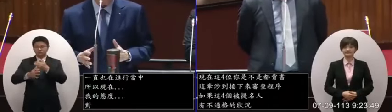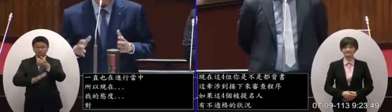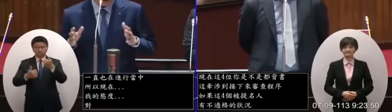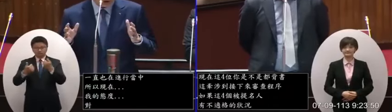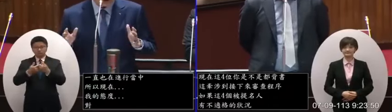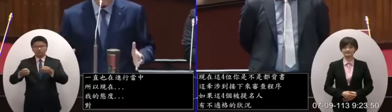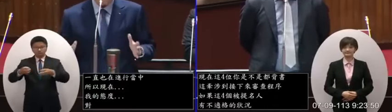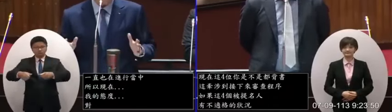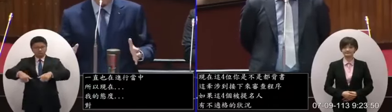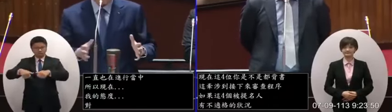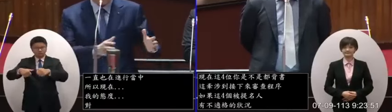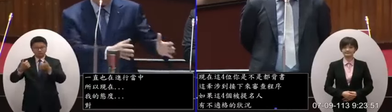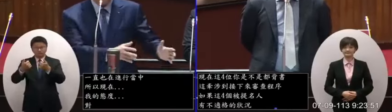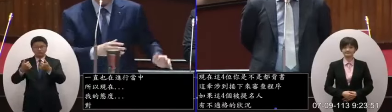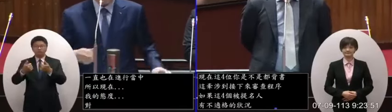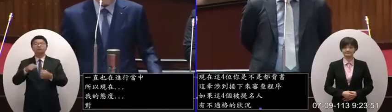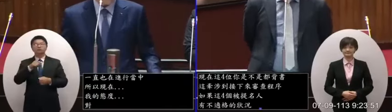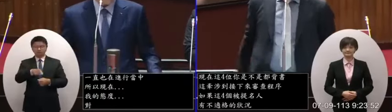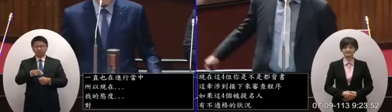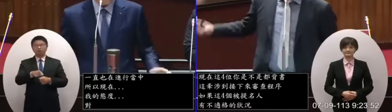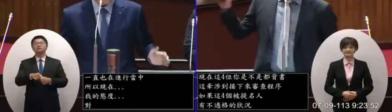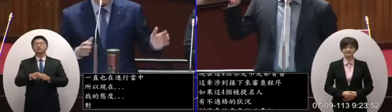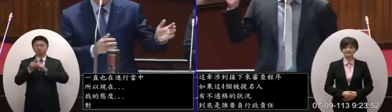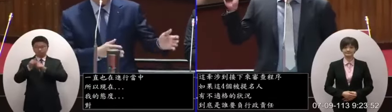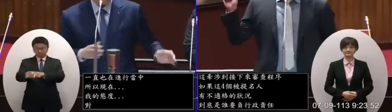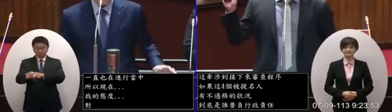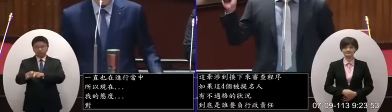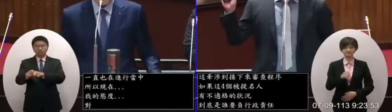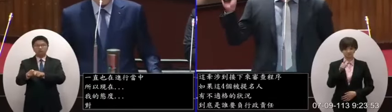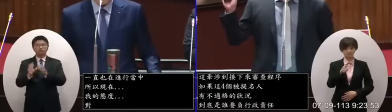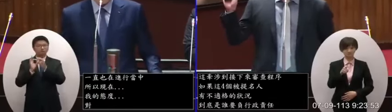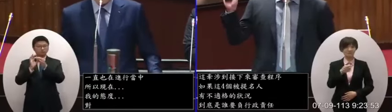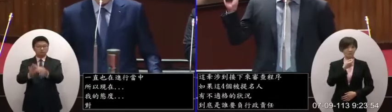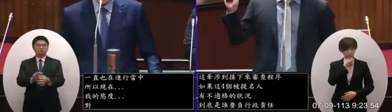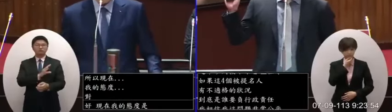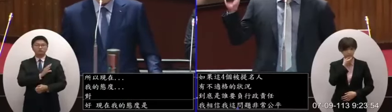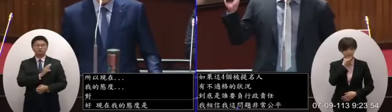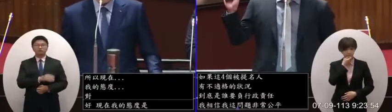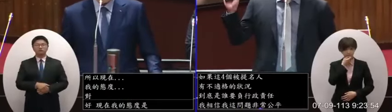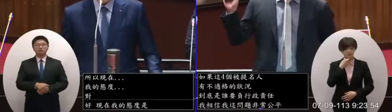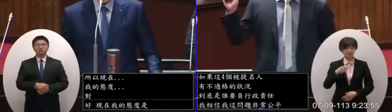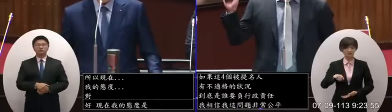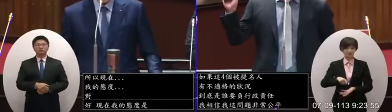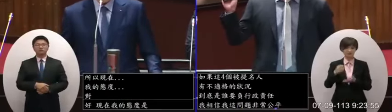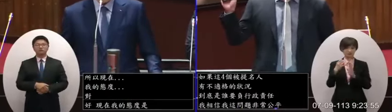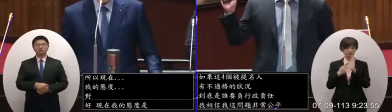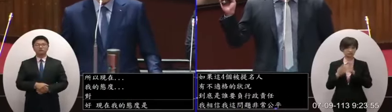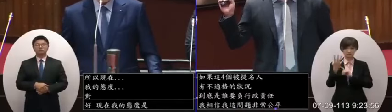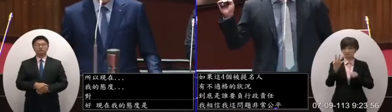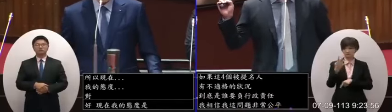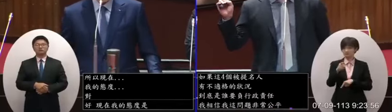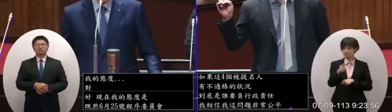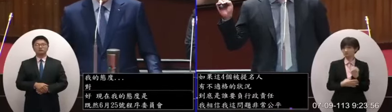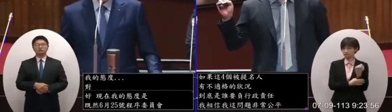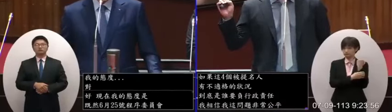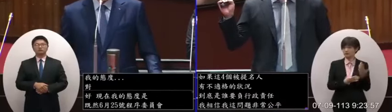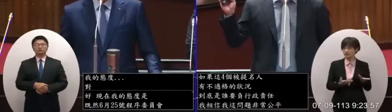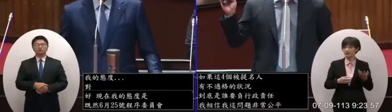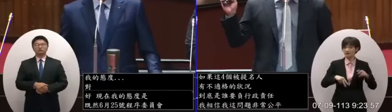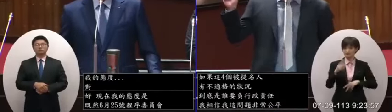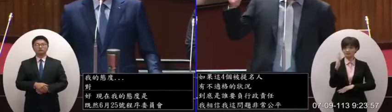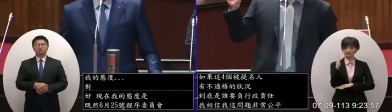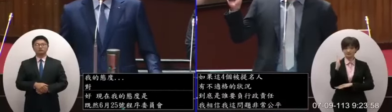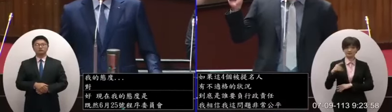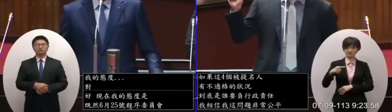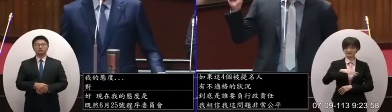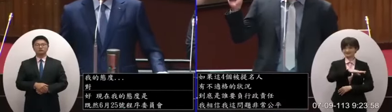论过，那就让这个会继续的进行下去。 所以你愿意帮这四个被提名人背书吗？基于我们刚刚所讲的行政议题责任